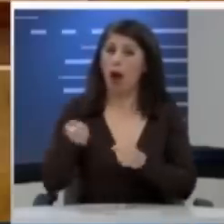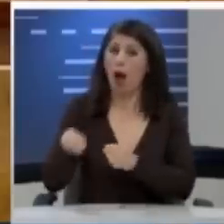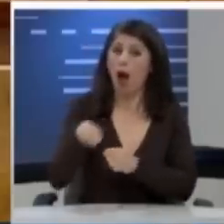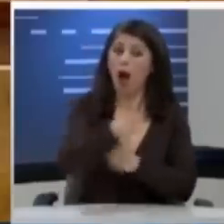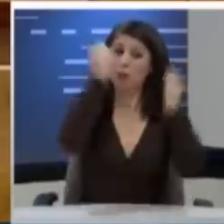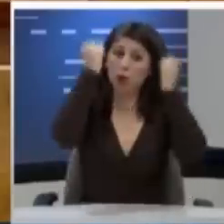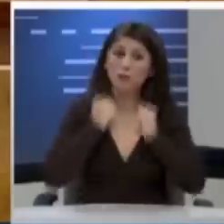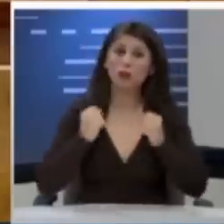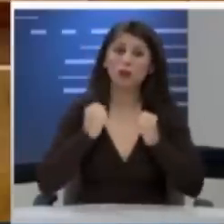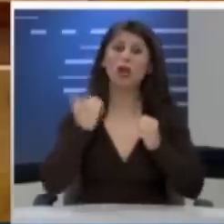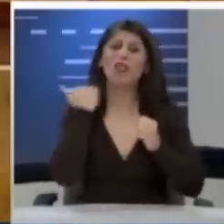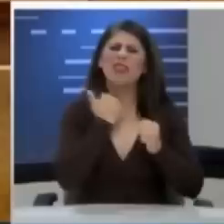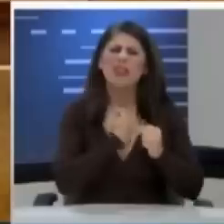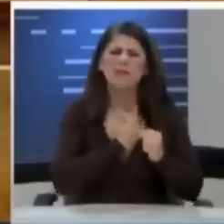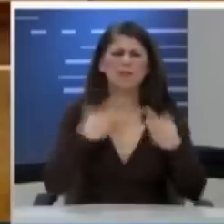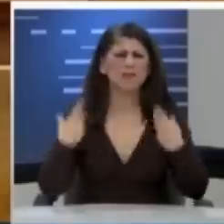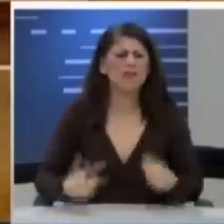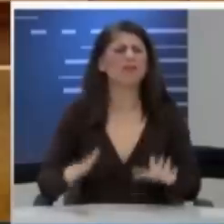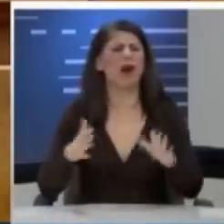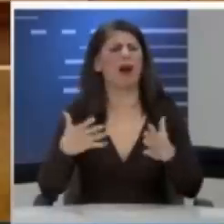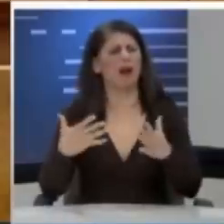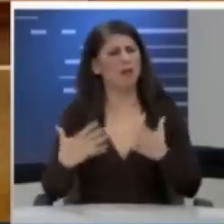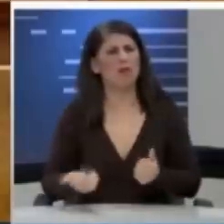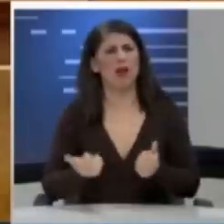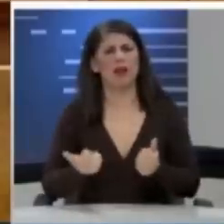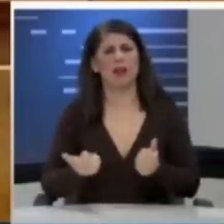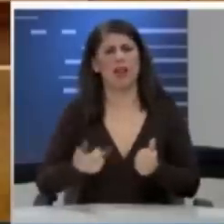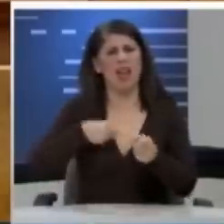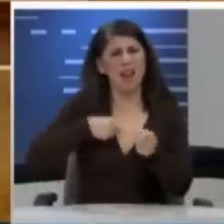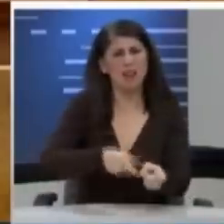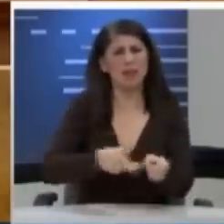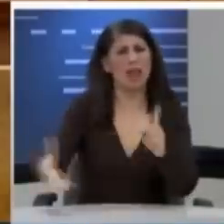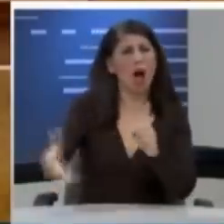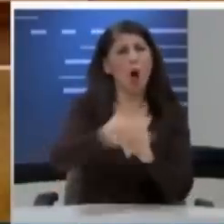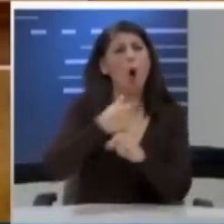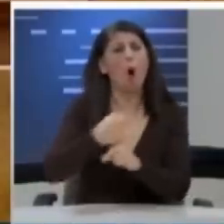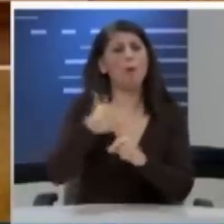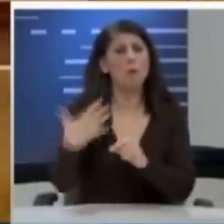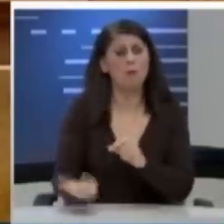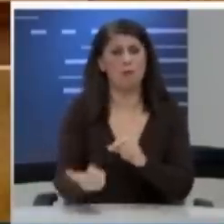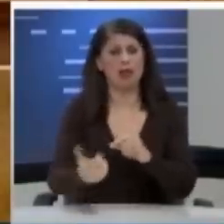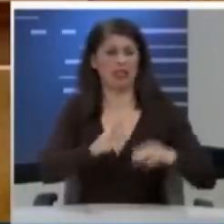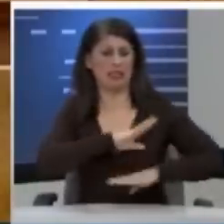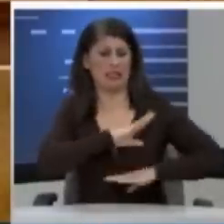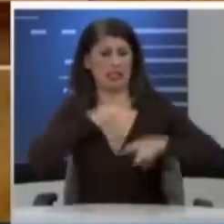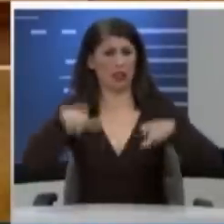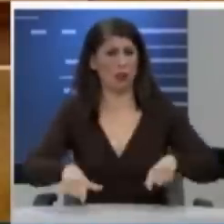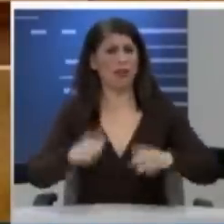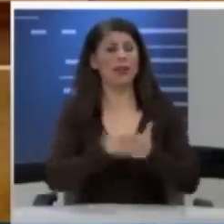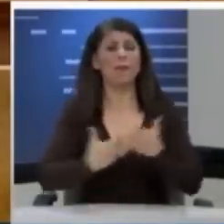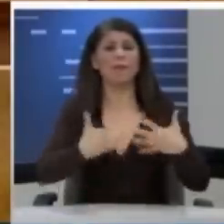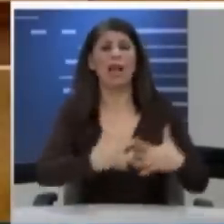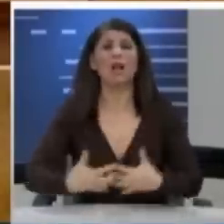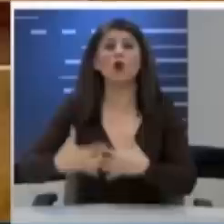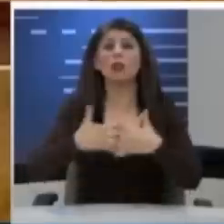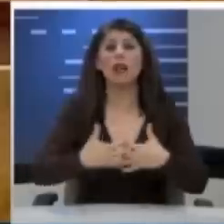των θυμάτων των φρικιαστικών ναζιστικών εγκλημάτων, των ομήρων στα ναζιστικά στρατόπεδα και στα εργοστάσια